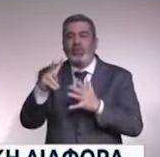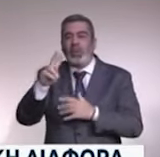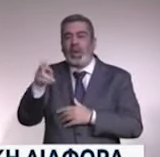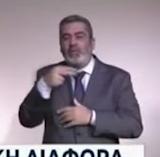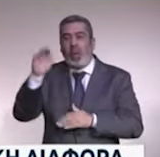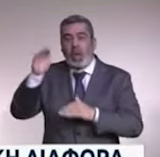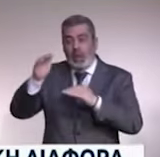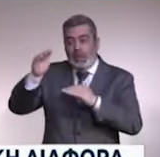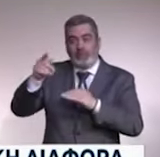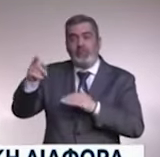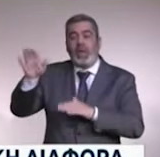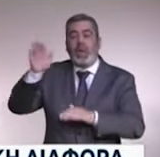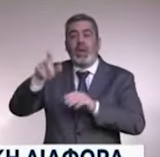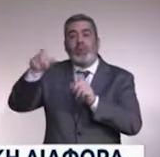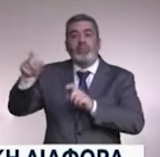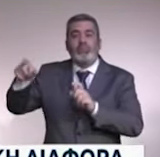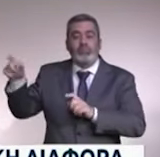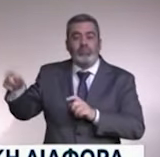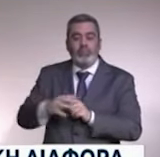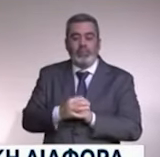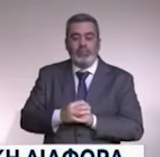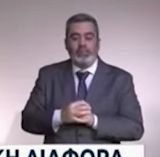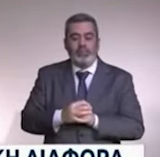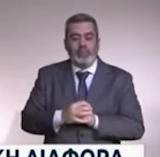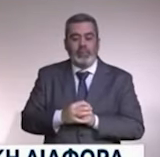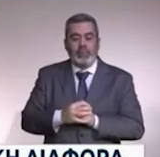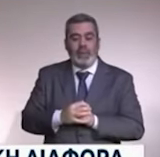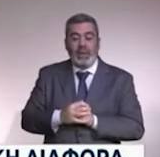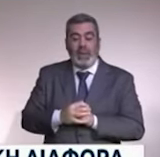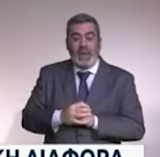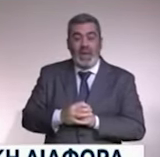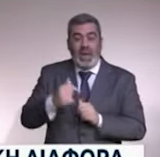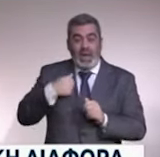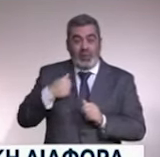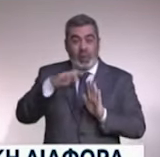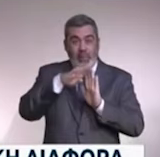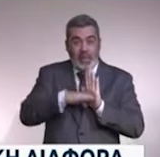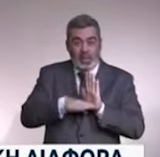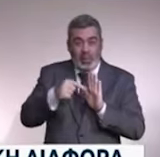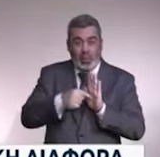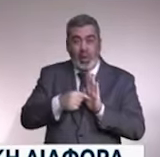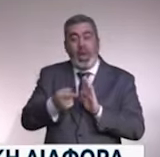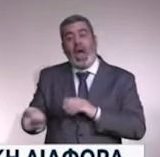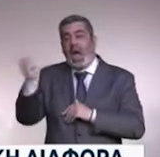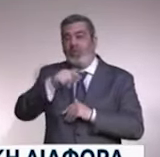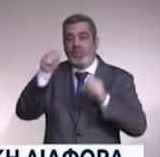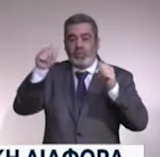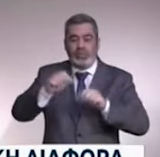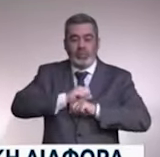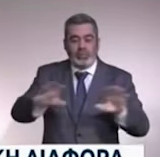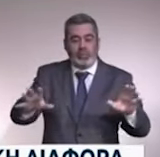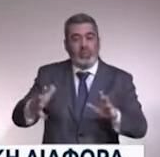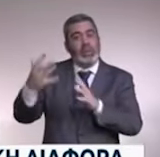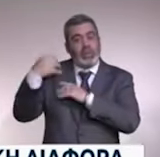συντάξιμων αποδοχών τους και της τυχόν σύνταξης που έλαβαν. Συγκεκριμένες εξαγγελίες θα γίνουν αύριο από το